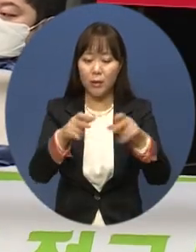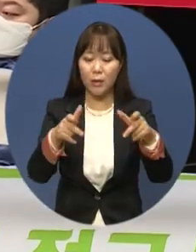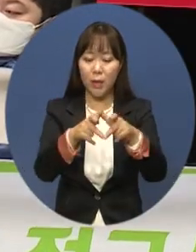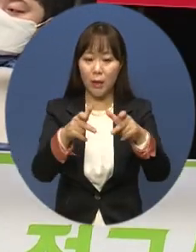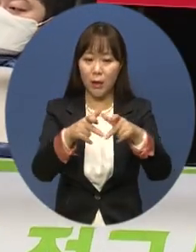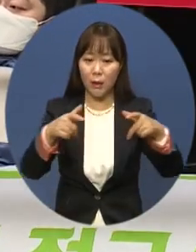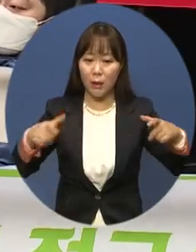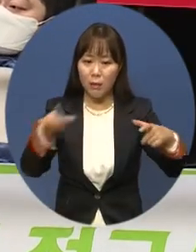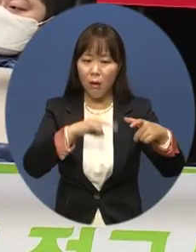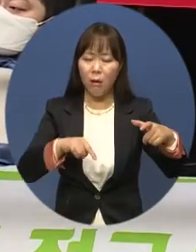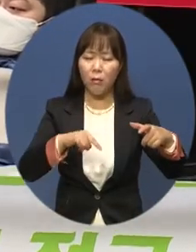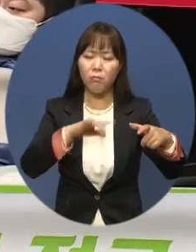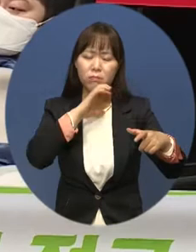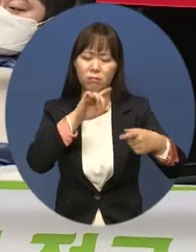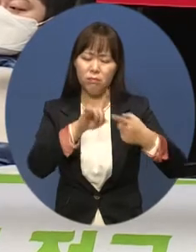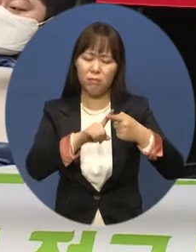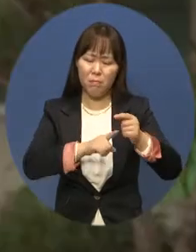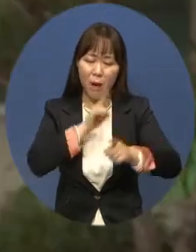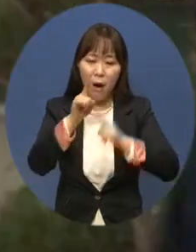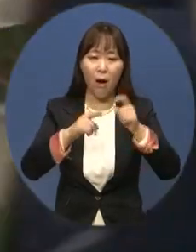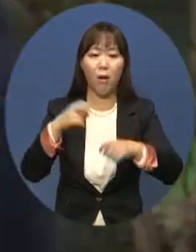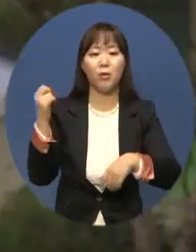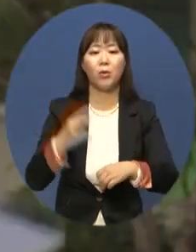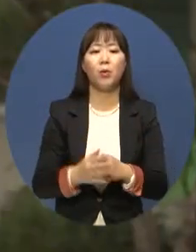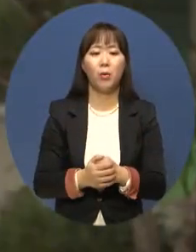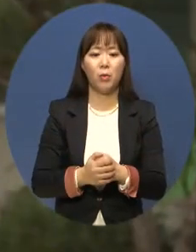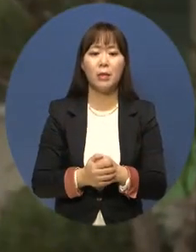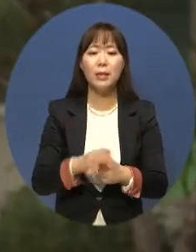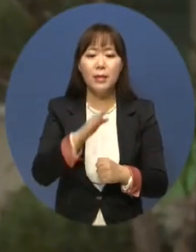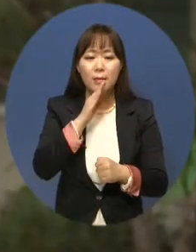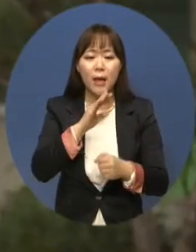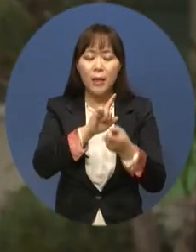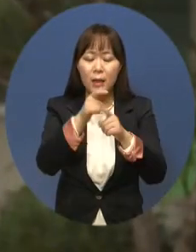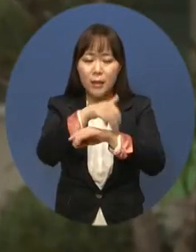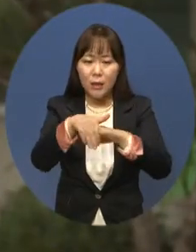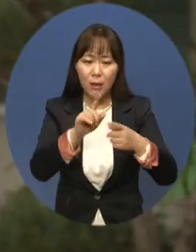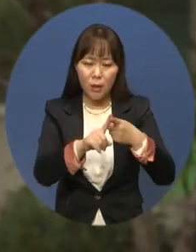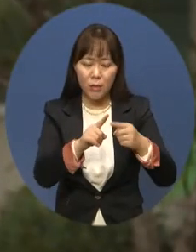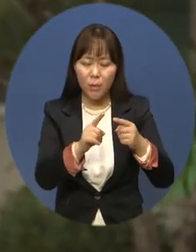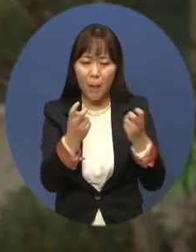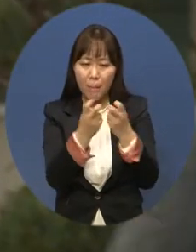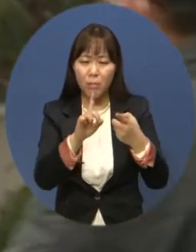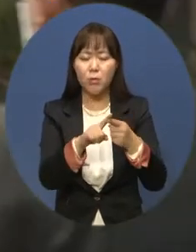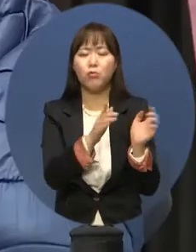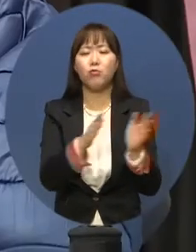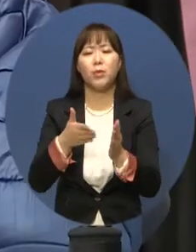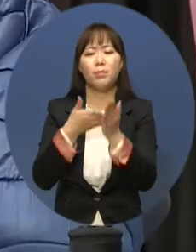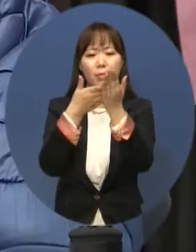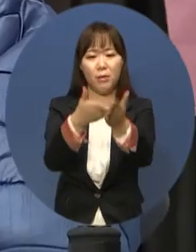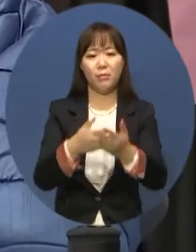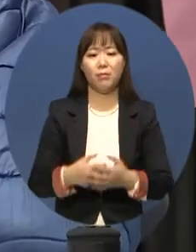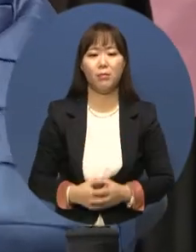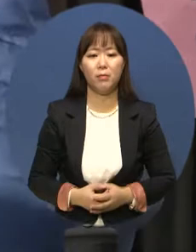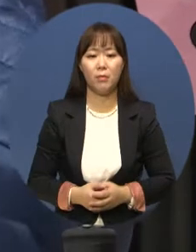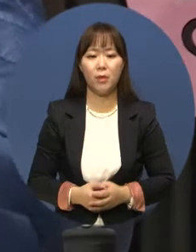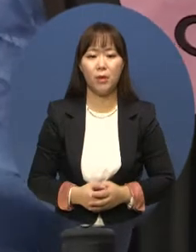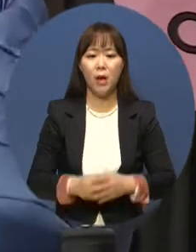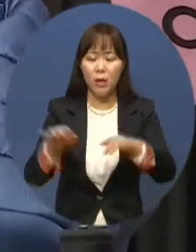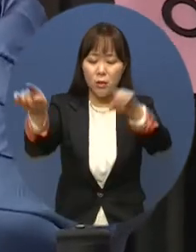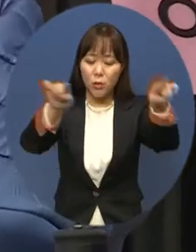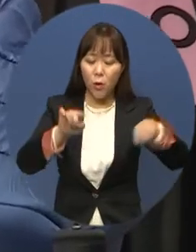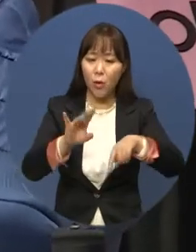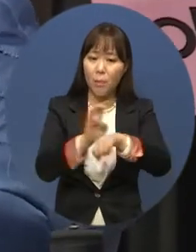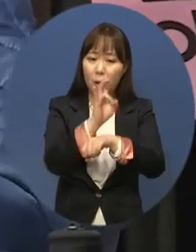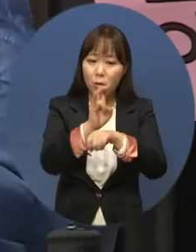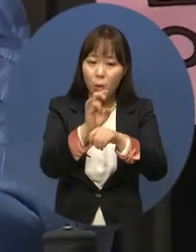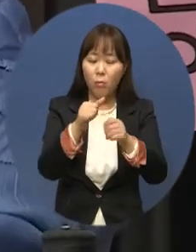장애계는 질타의 목소리를 내는 한편 실질적 대책 마련을 요청했습니다. 전국 편의점 숫자가 약